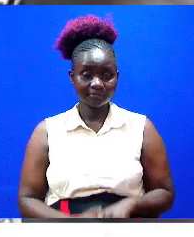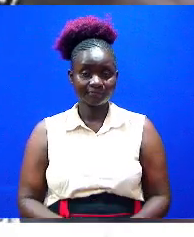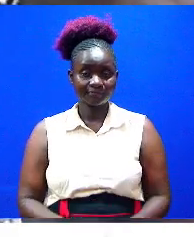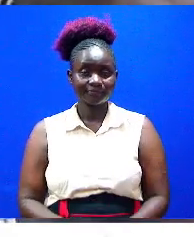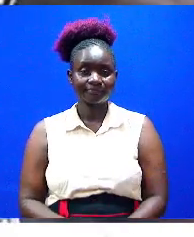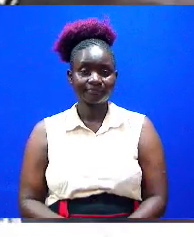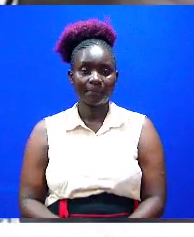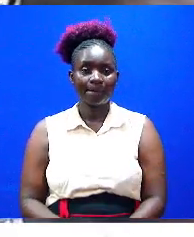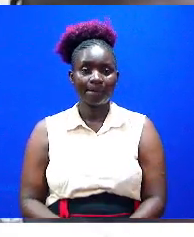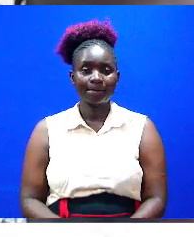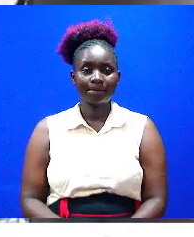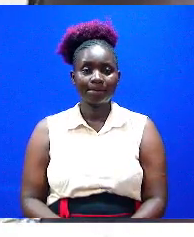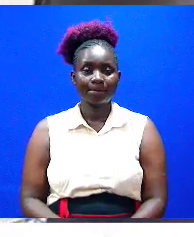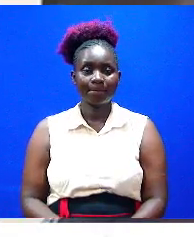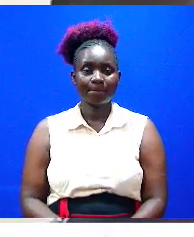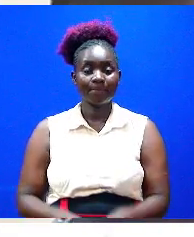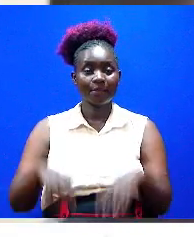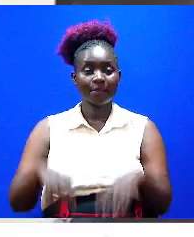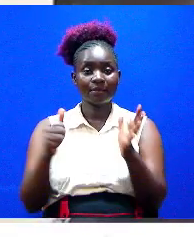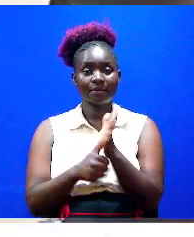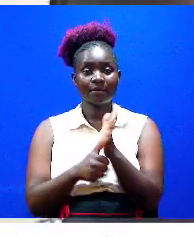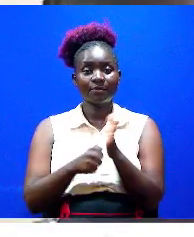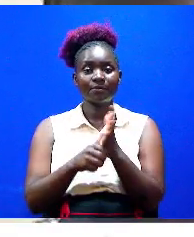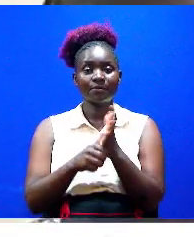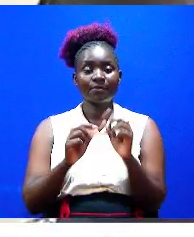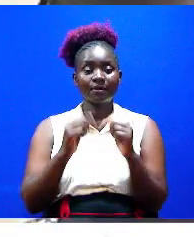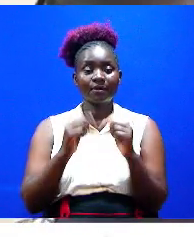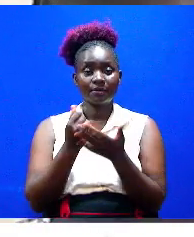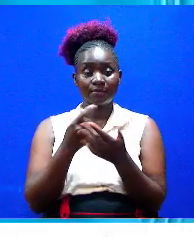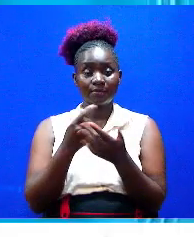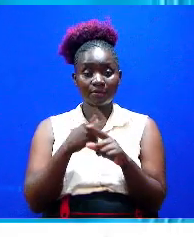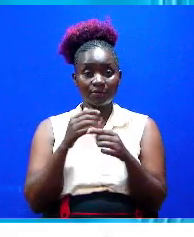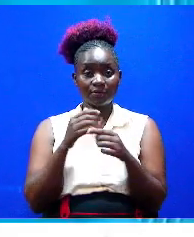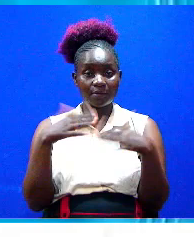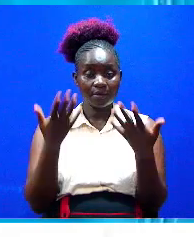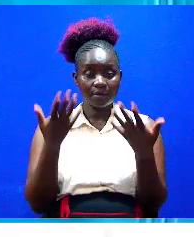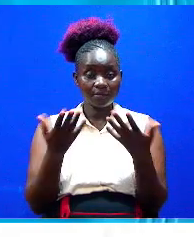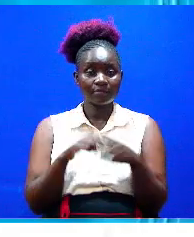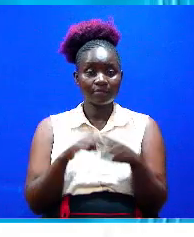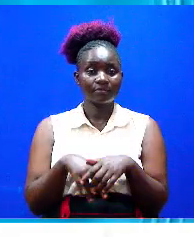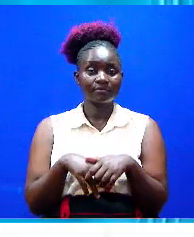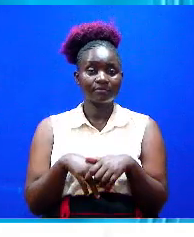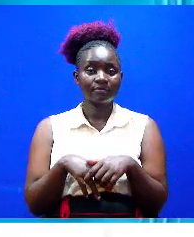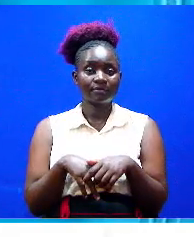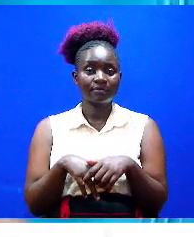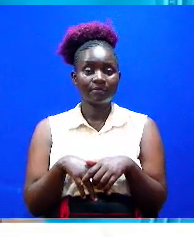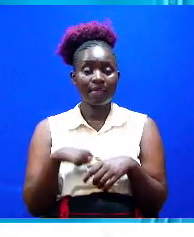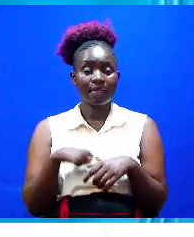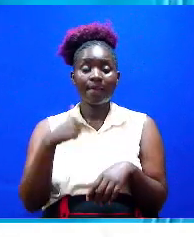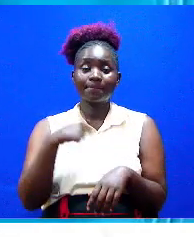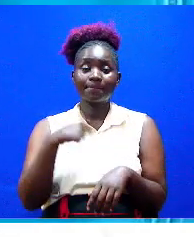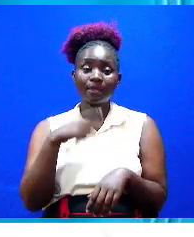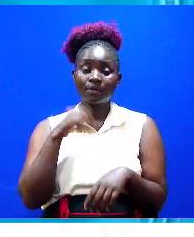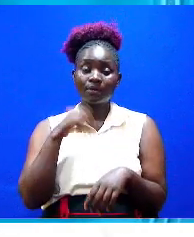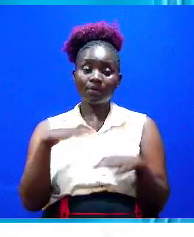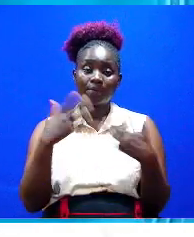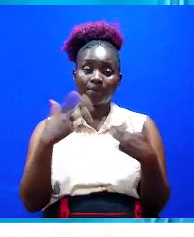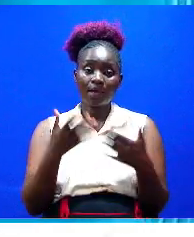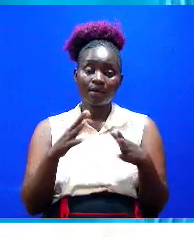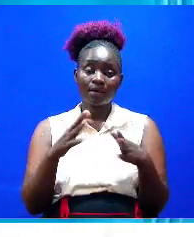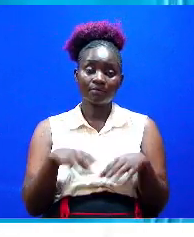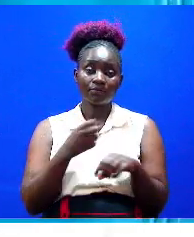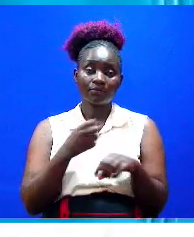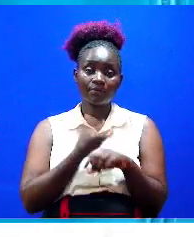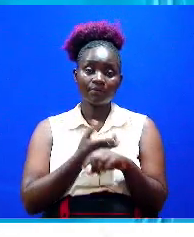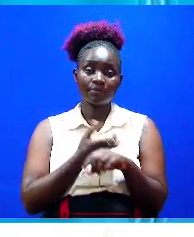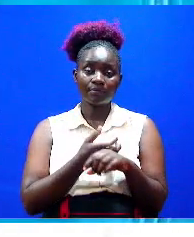eh ugo no go jande ka go simi ngi to kuru sibe message na ne sibe sito bole ka ingocha obuoyo na magina obuoyo no